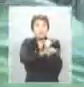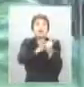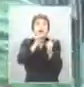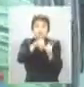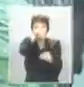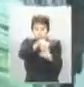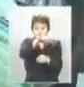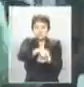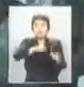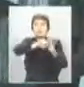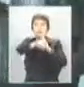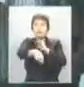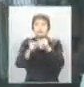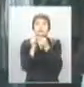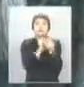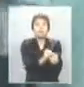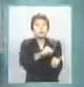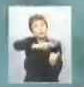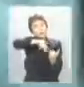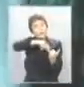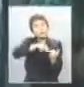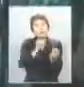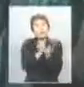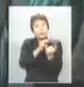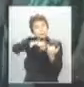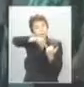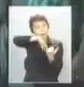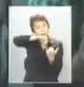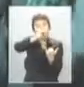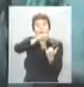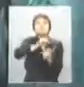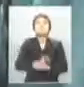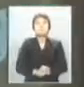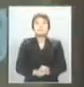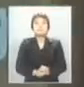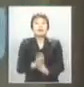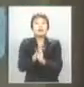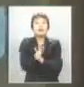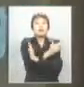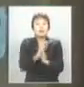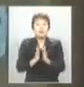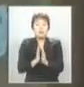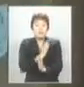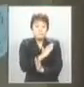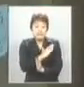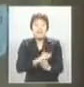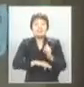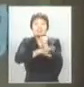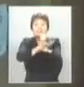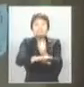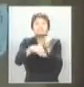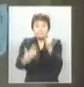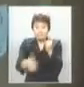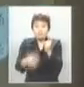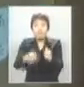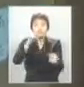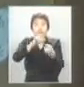ส